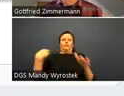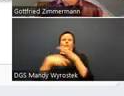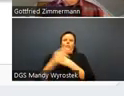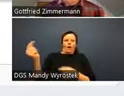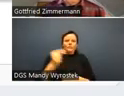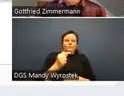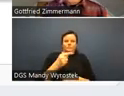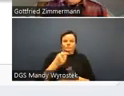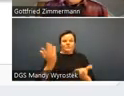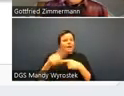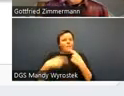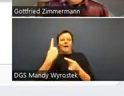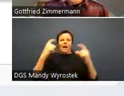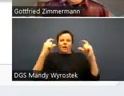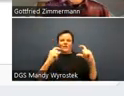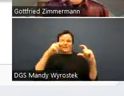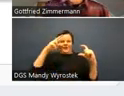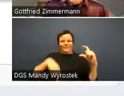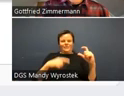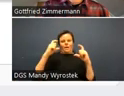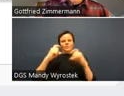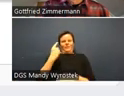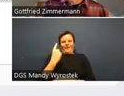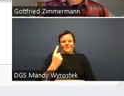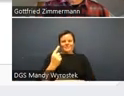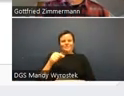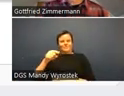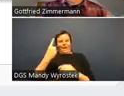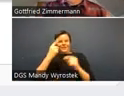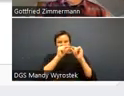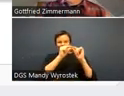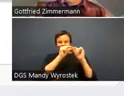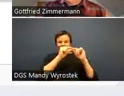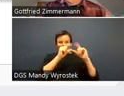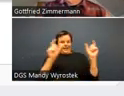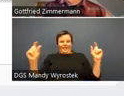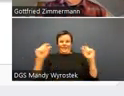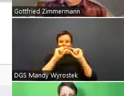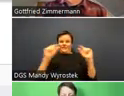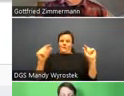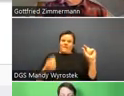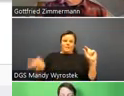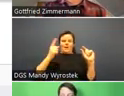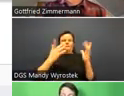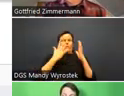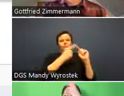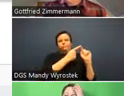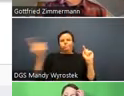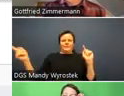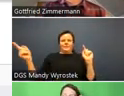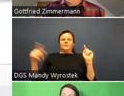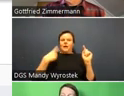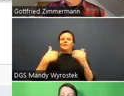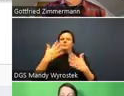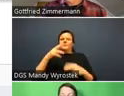vorlesen kann, zum Beispiel mit Caps Lock R. Wir möchten möglichst barrierefreie Word-Dokumente für eine